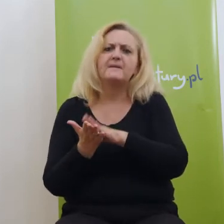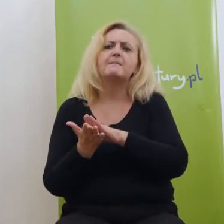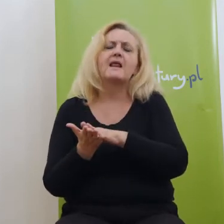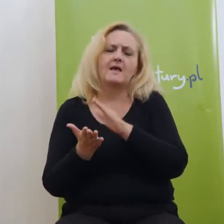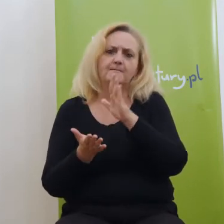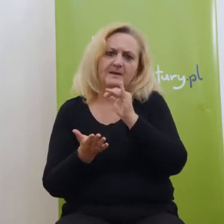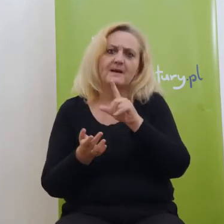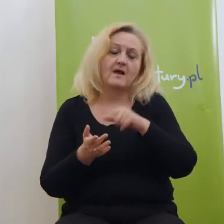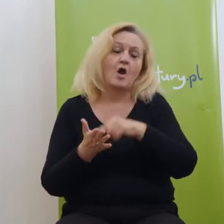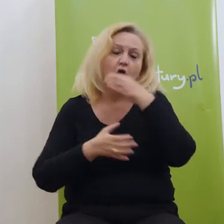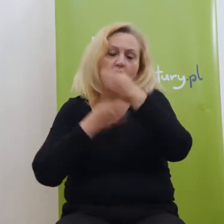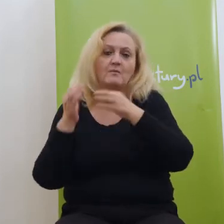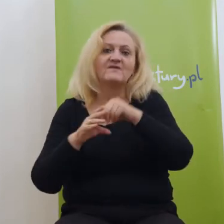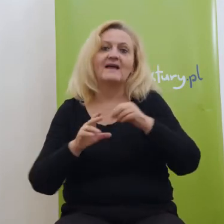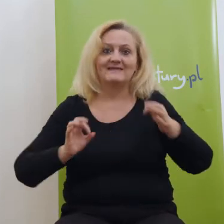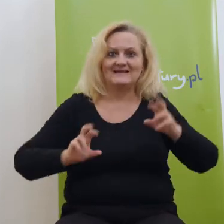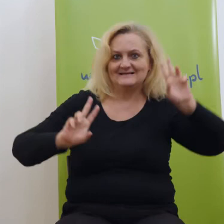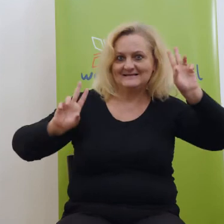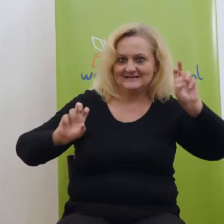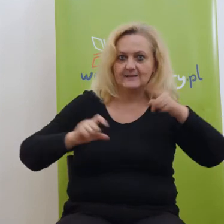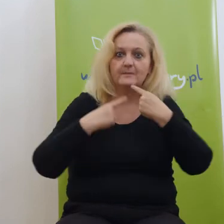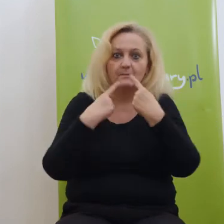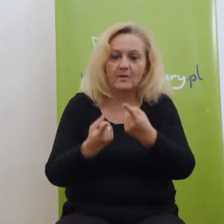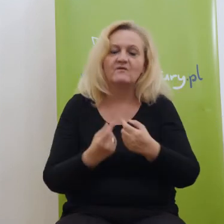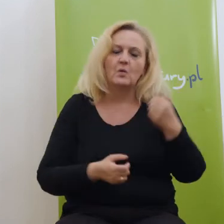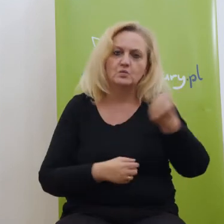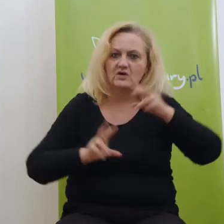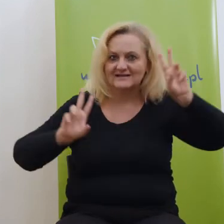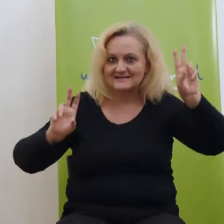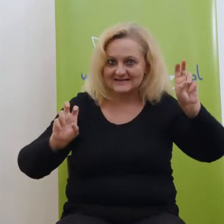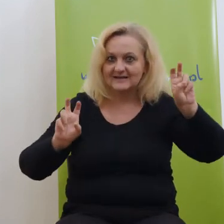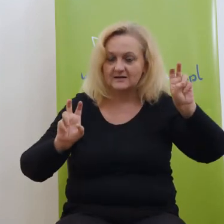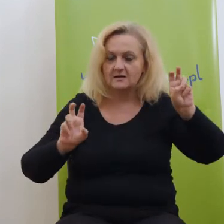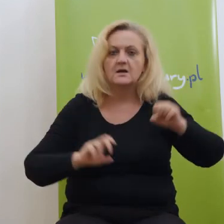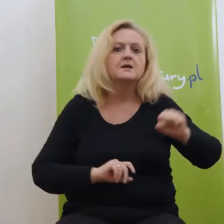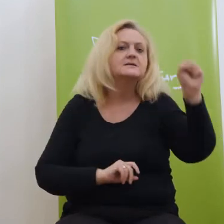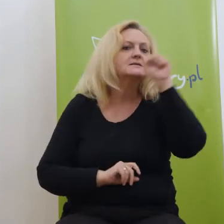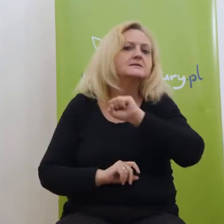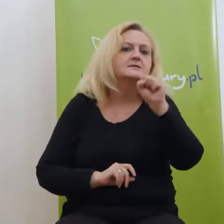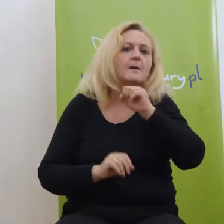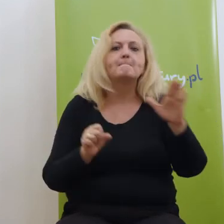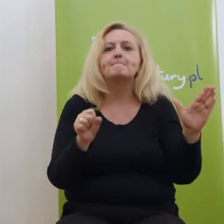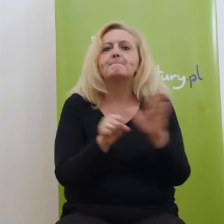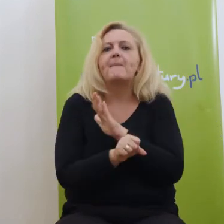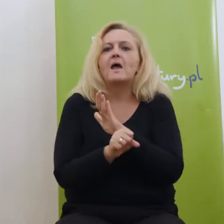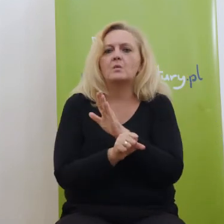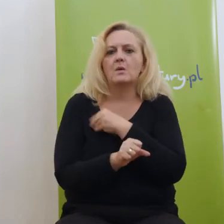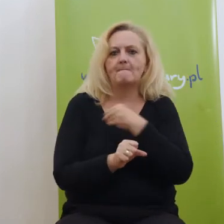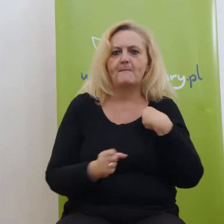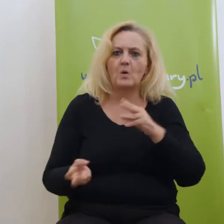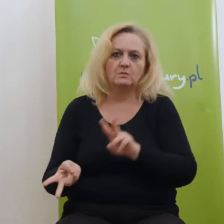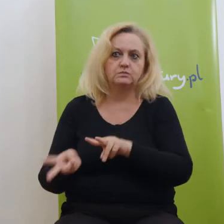cytuję, pozwoliłam sobie na użycie cytatów z najstarszego, pełnego polskiego